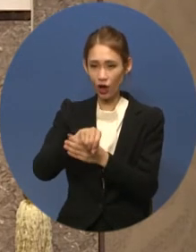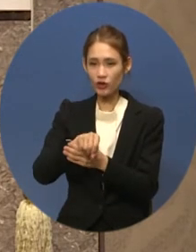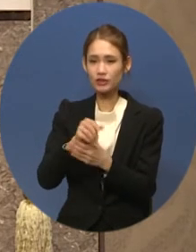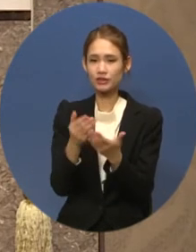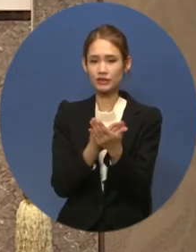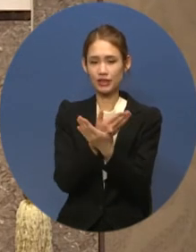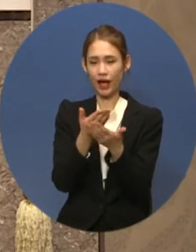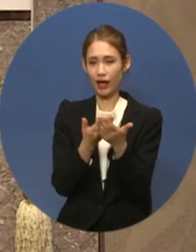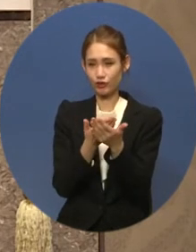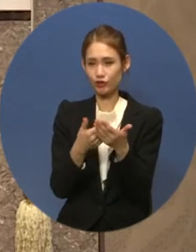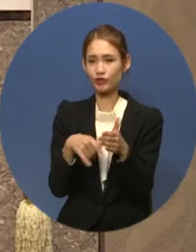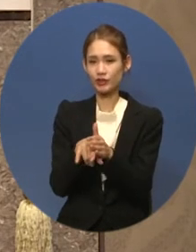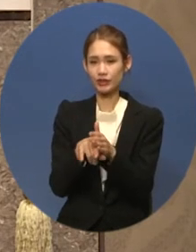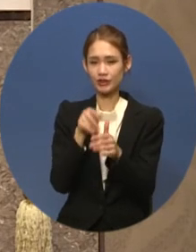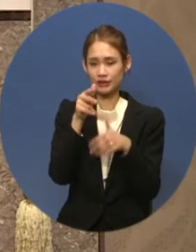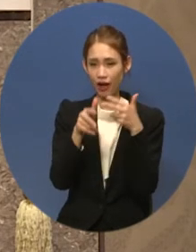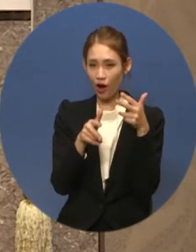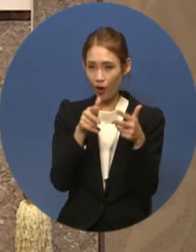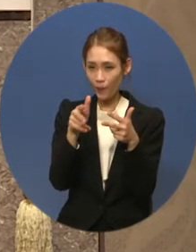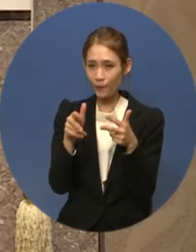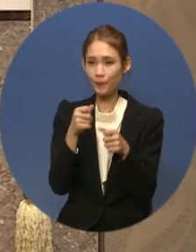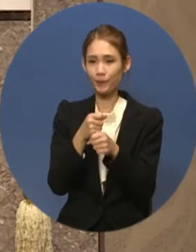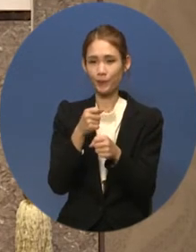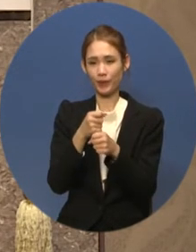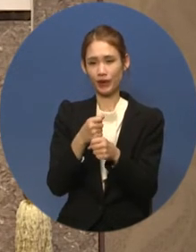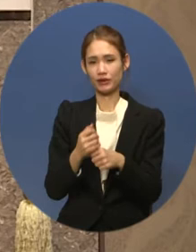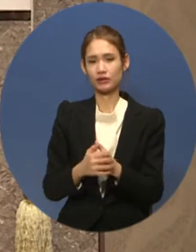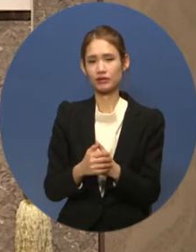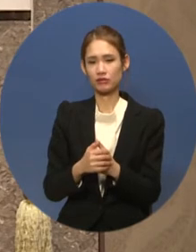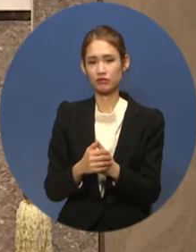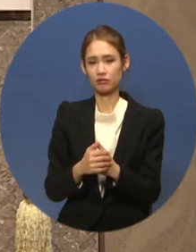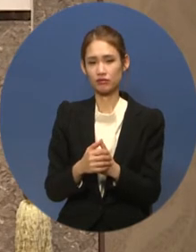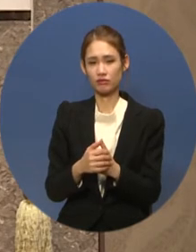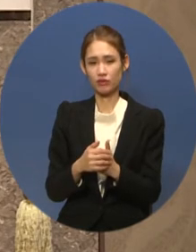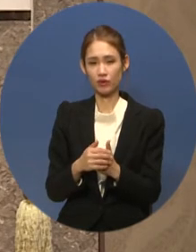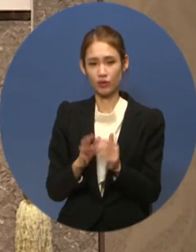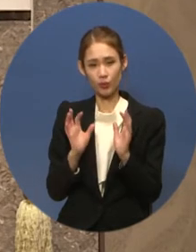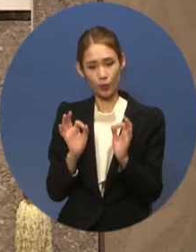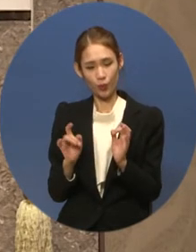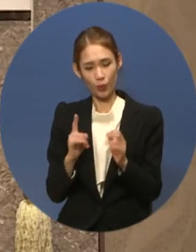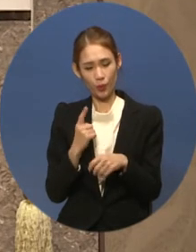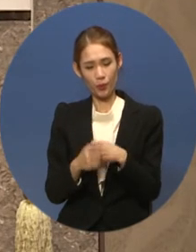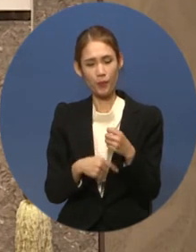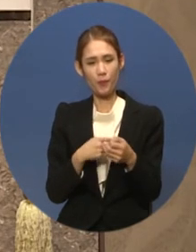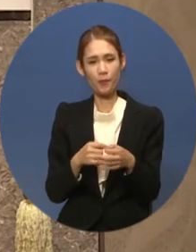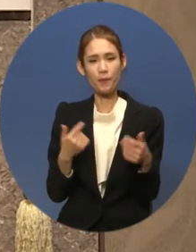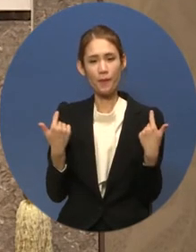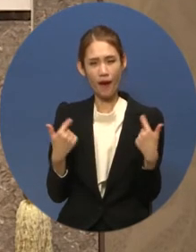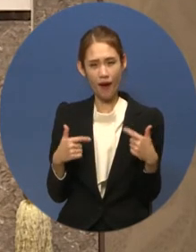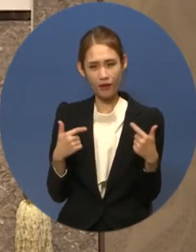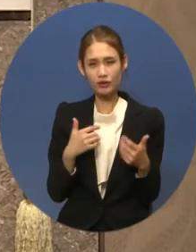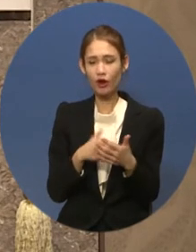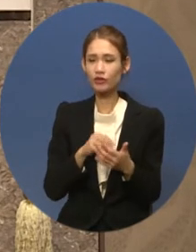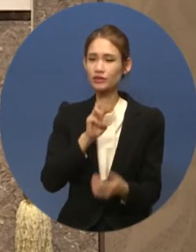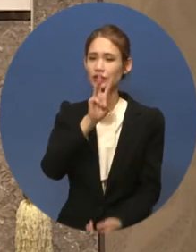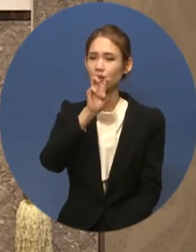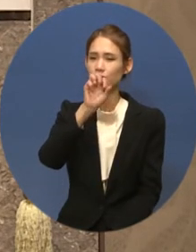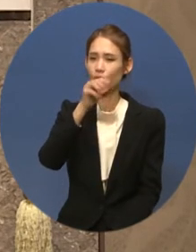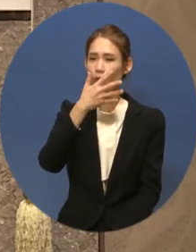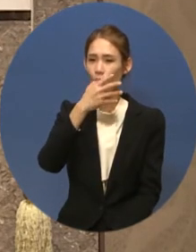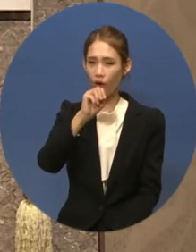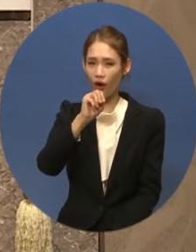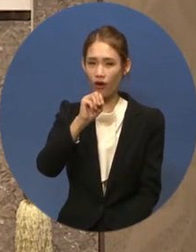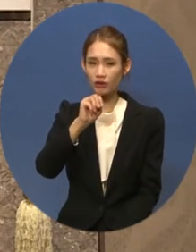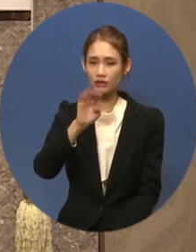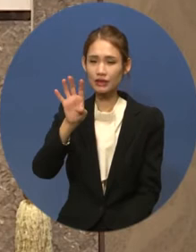사업들을 만들어가고 있는데요 그러다 보니까 매년 35억 정도를 또 많을 때는 40억 정도를 투여해서 이